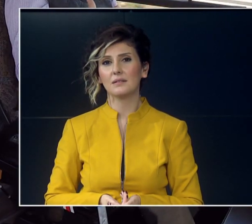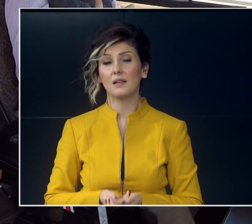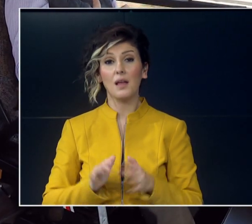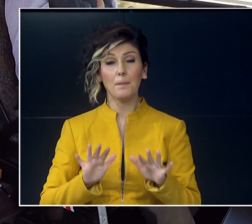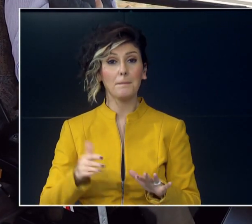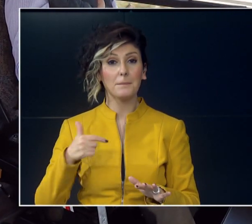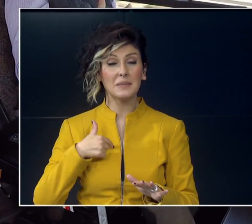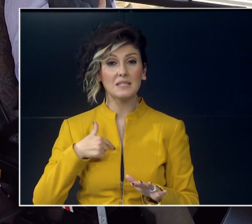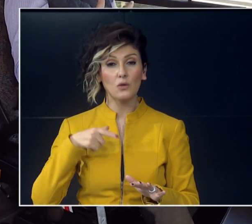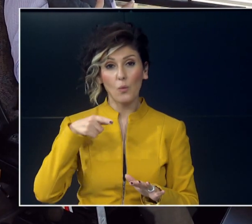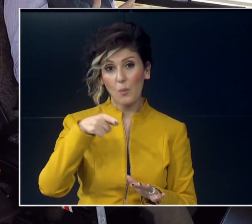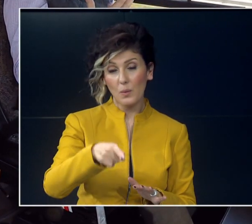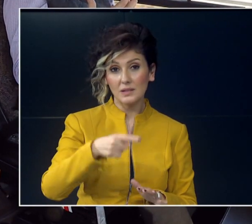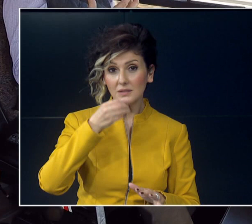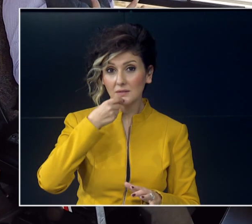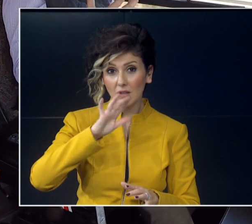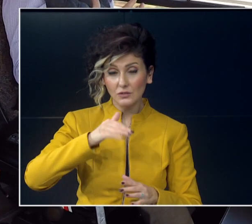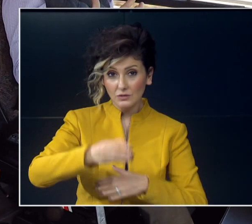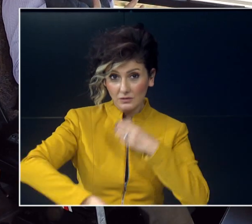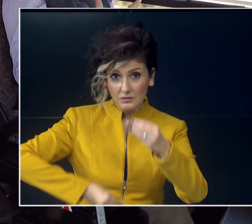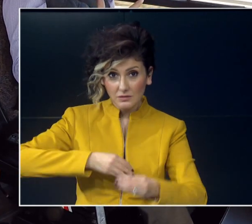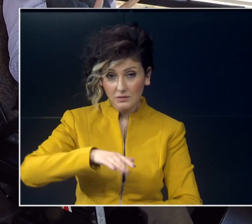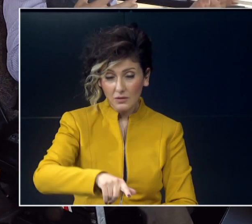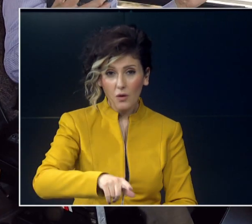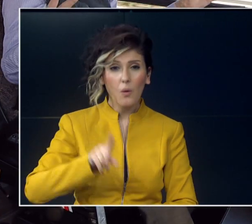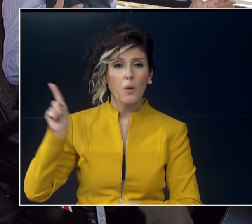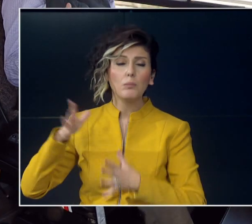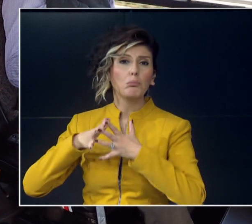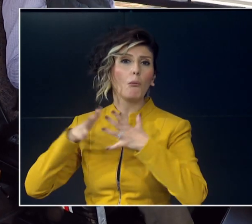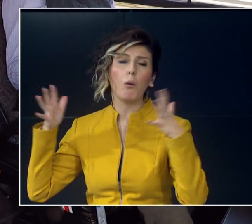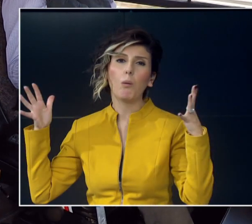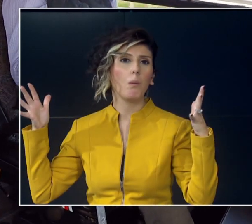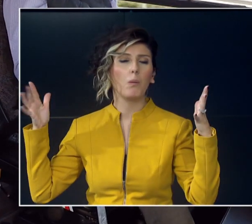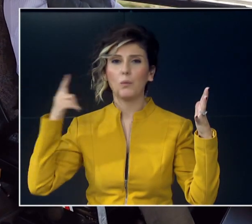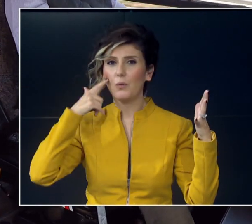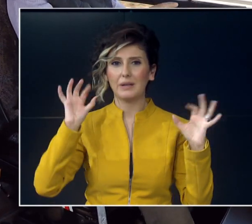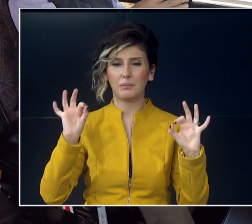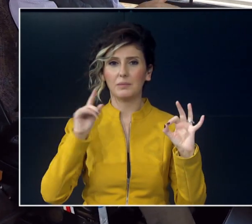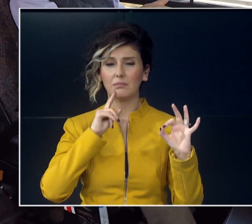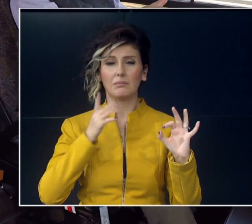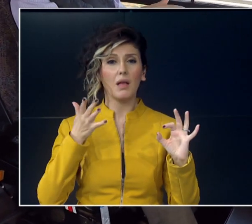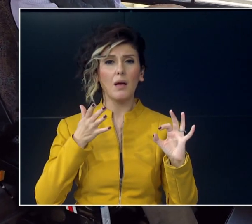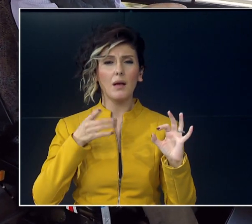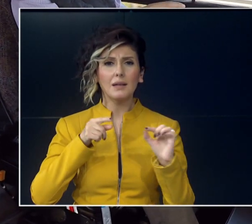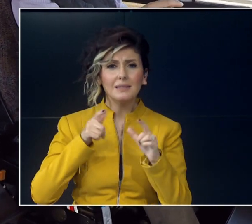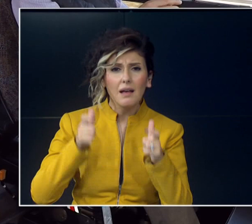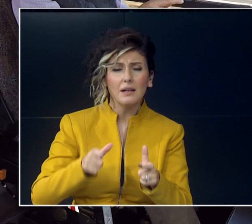biz onların yaşındayken orası bizim için büyük bir dünyaydı. Ve her